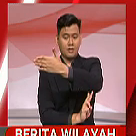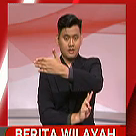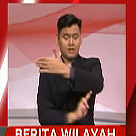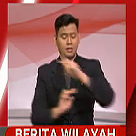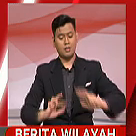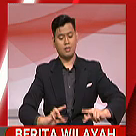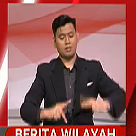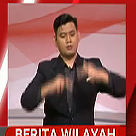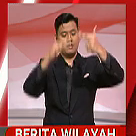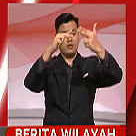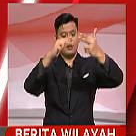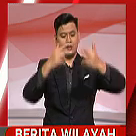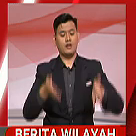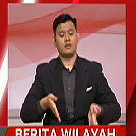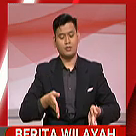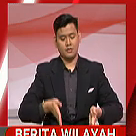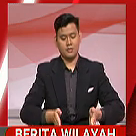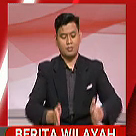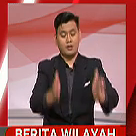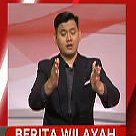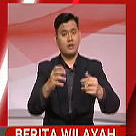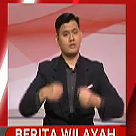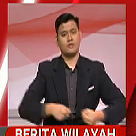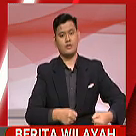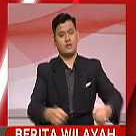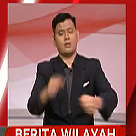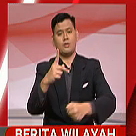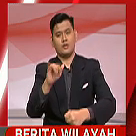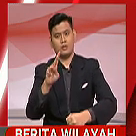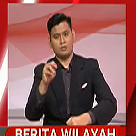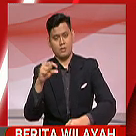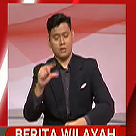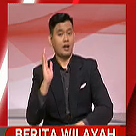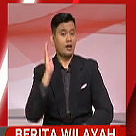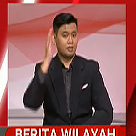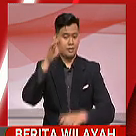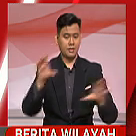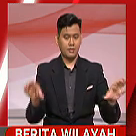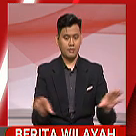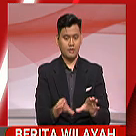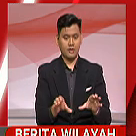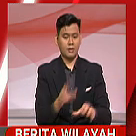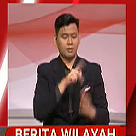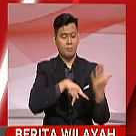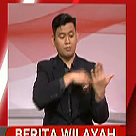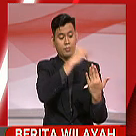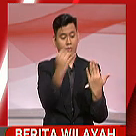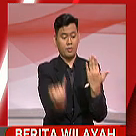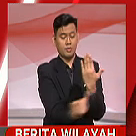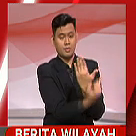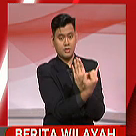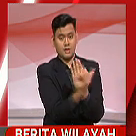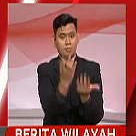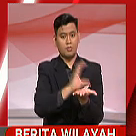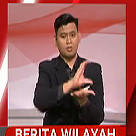merentasi Sungai Kopuakan akan direalisasikan. Timbalan Ketua Menteri Datuk Dr. Joaquin Gun Salam berkata, projek tersebut menelan